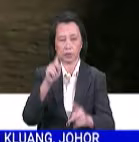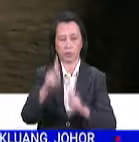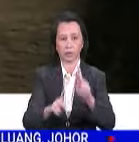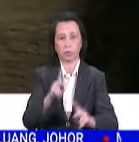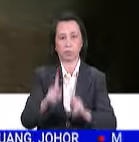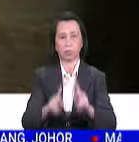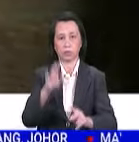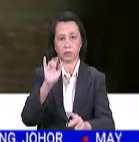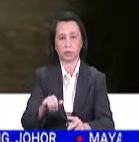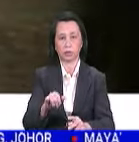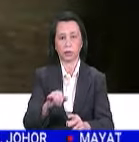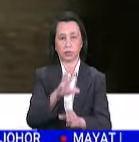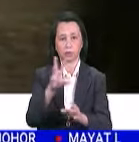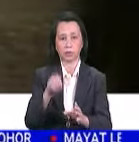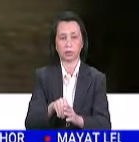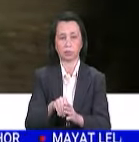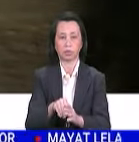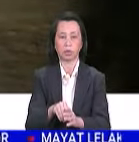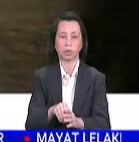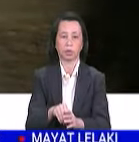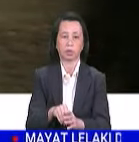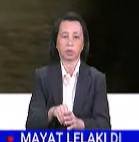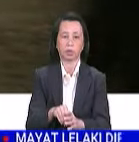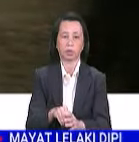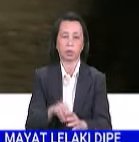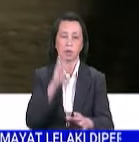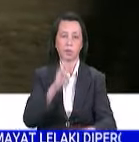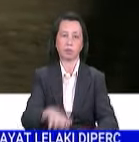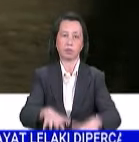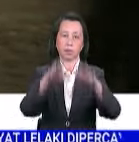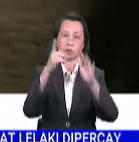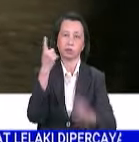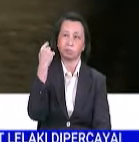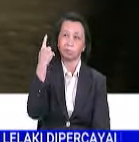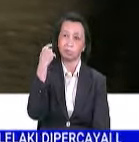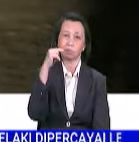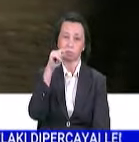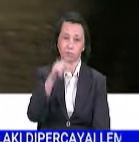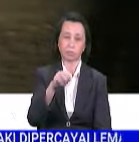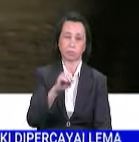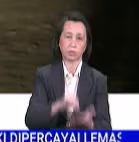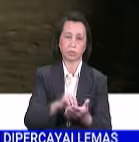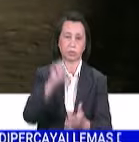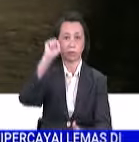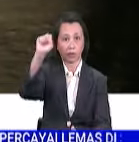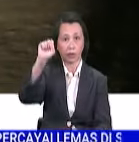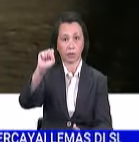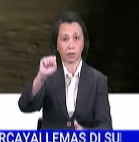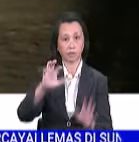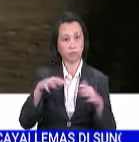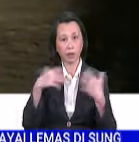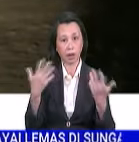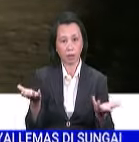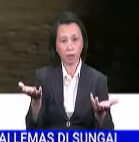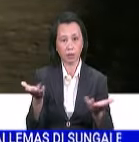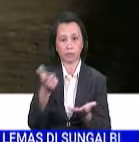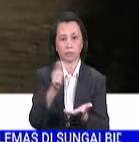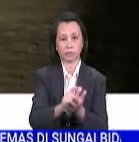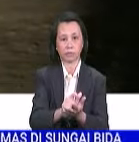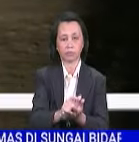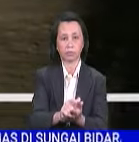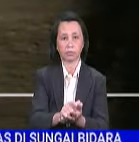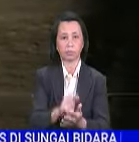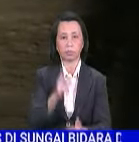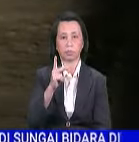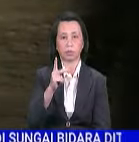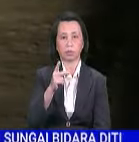penduduk yang terlibat dalam banjir baru-baru ini di Sabah. Jadi sekian laporan Abdul